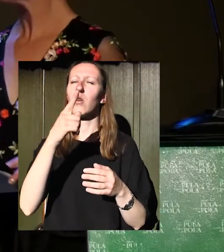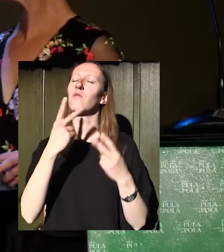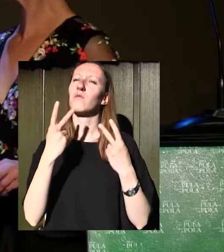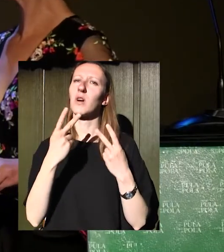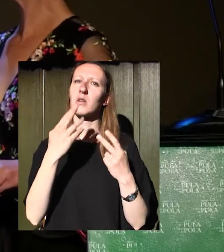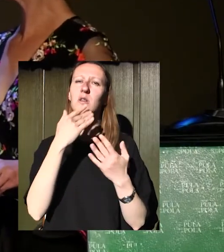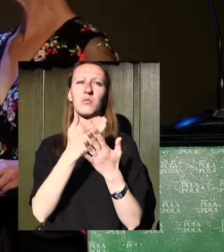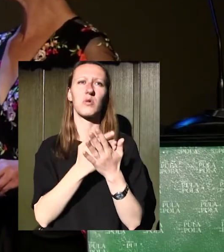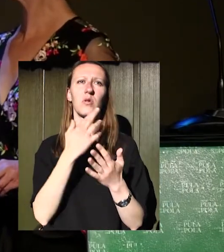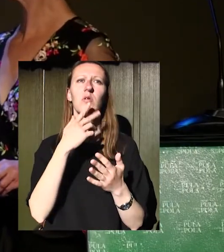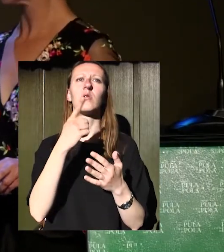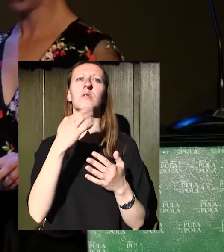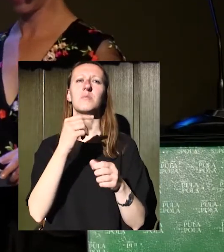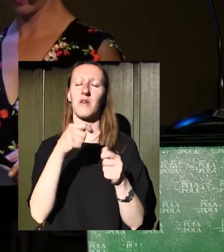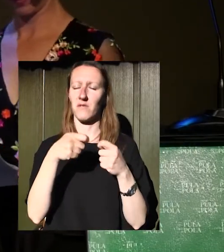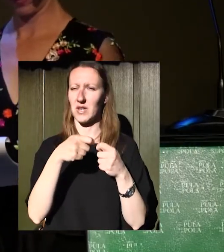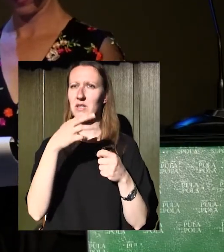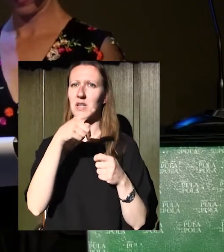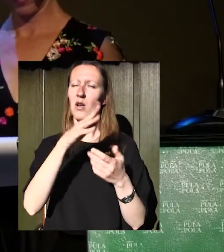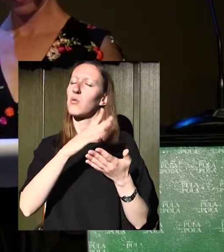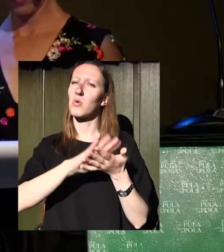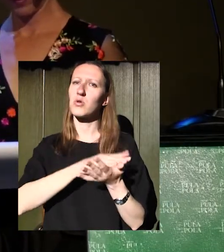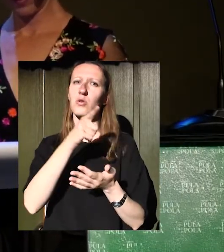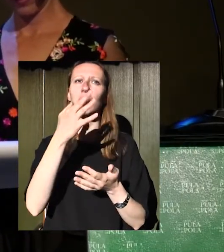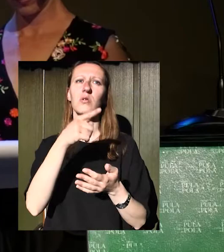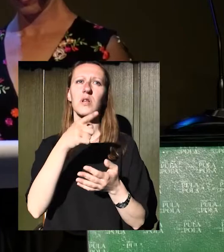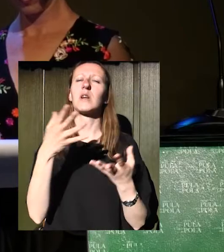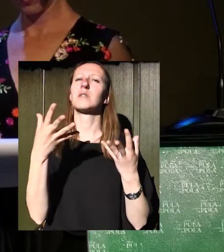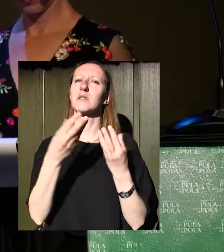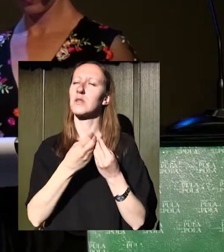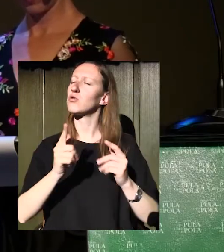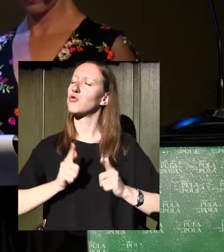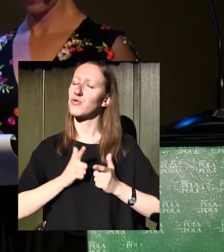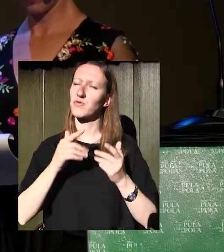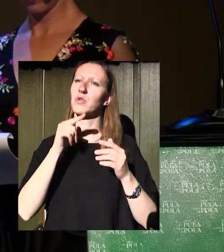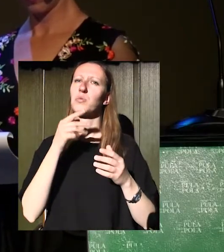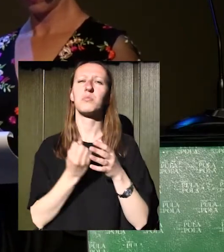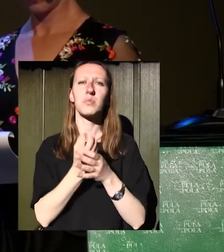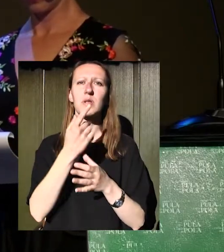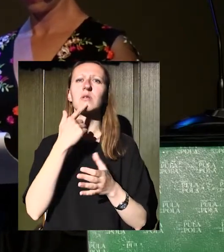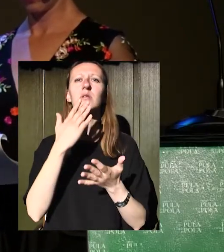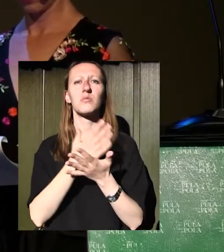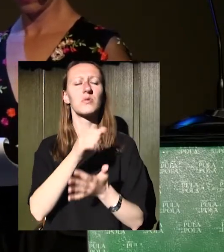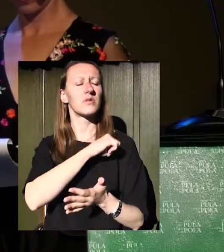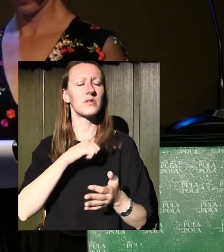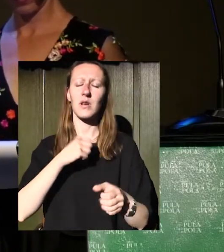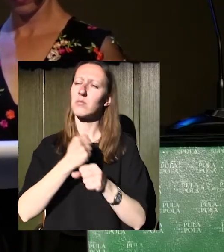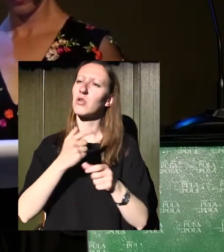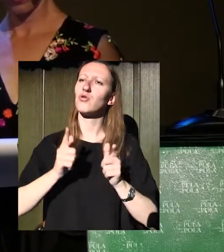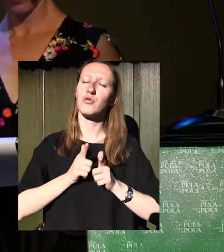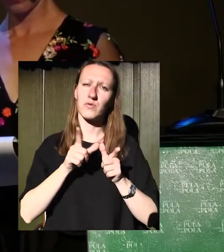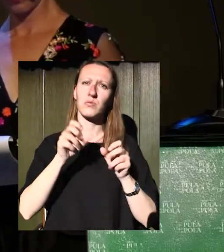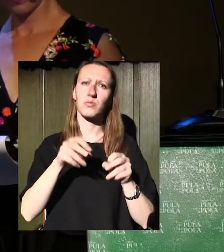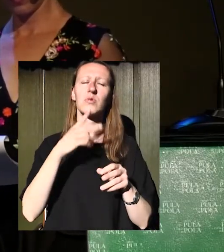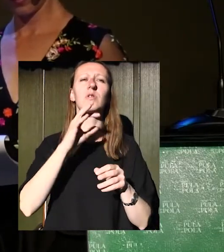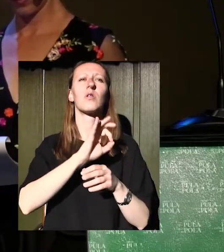degli obiettivi principali del programma, che si perpetua sin dalla sua fondazione, è quello di soggiornare nella natura e raggiungere la propria autonomia.